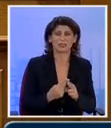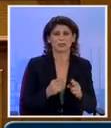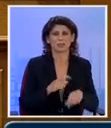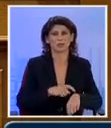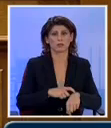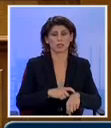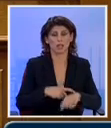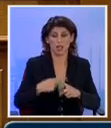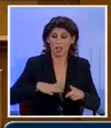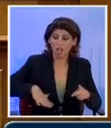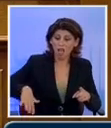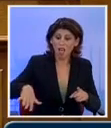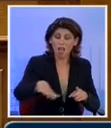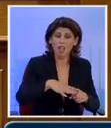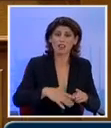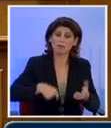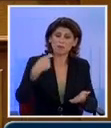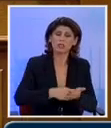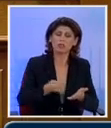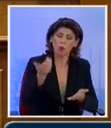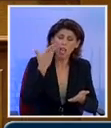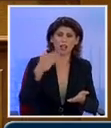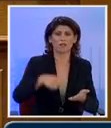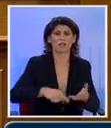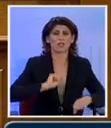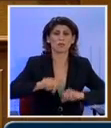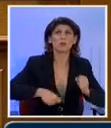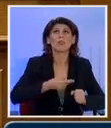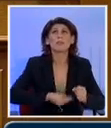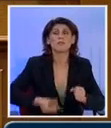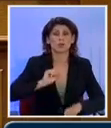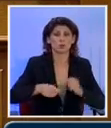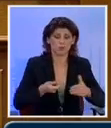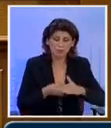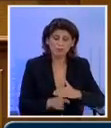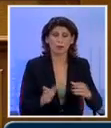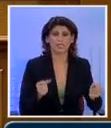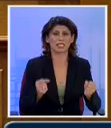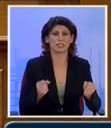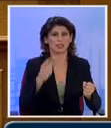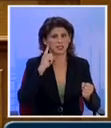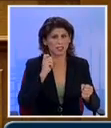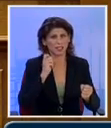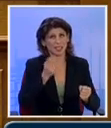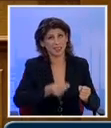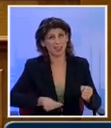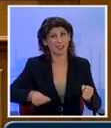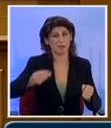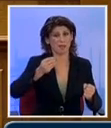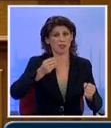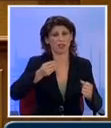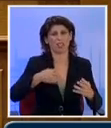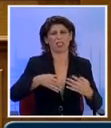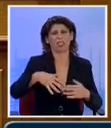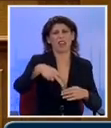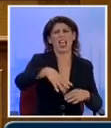λαός πλήρωσε ακριβά όλη αυτή την υπερπροσπάθεια που έγινε για να βγούμε από την κρίση. Και ξέρει πια ότι ο λαϊκισμός και οι ακρότες τον κρατάνε πίσω.